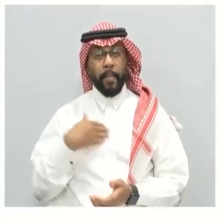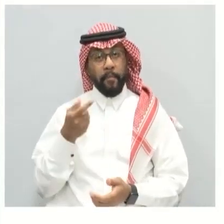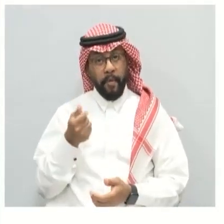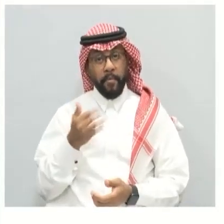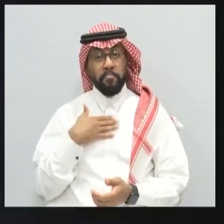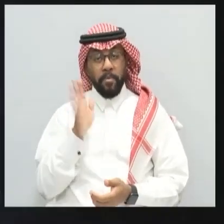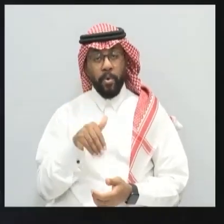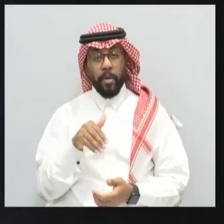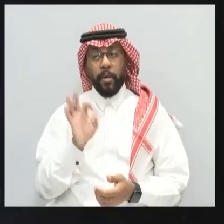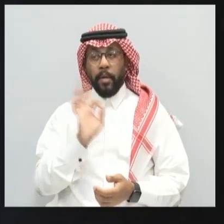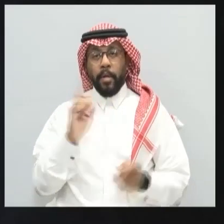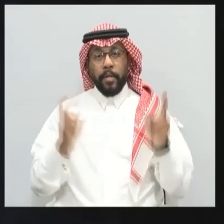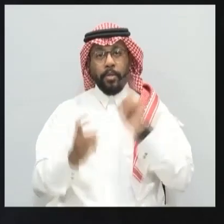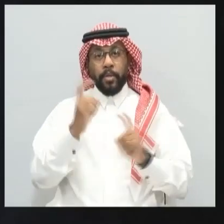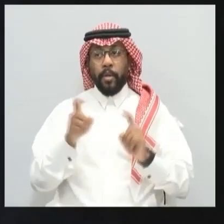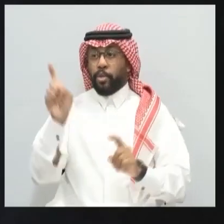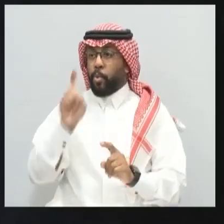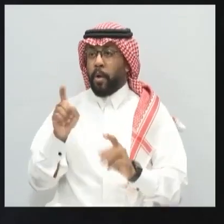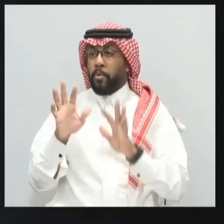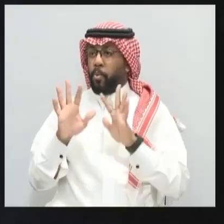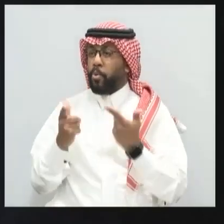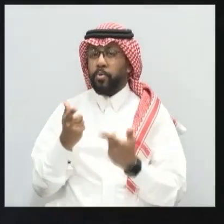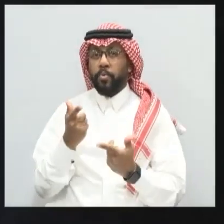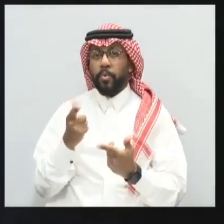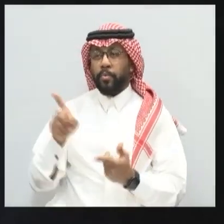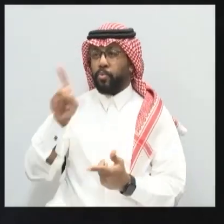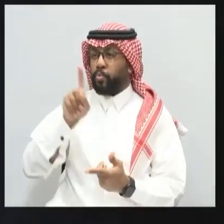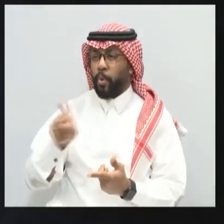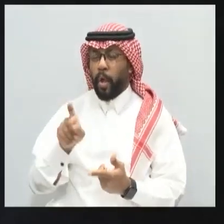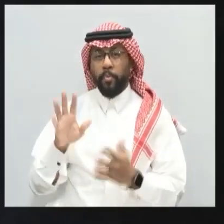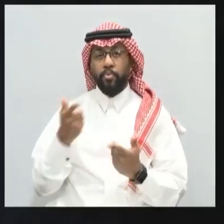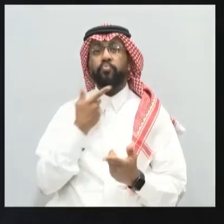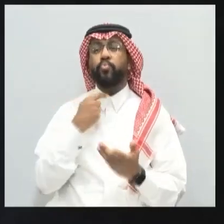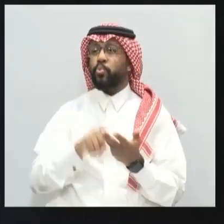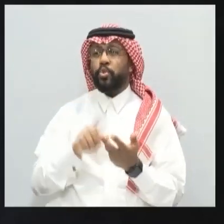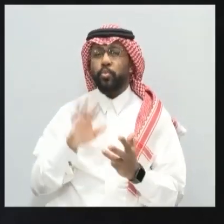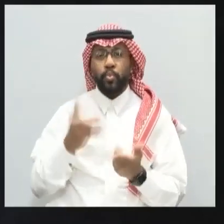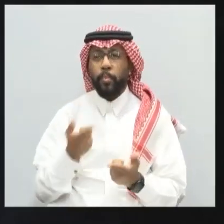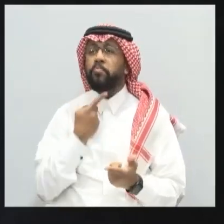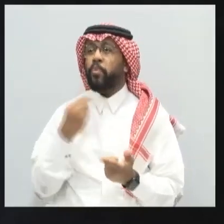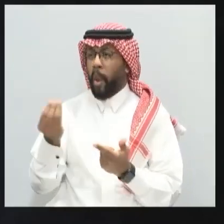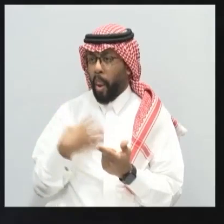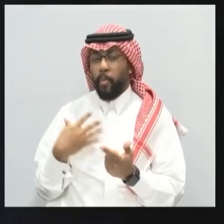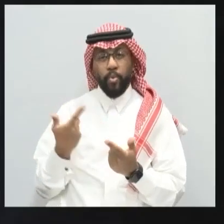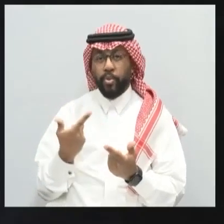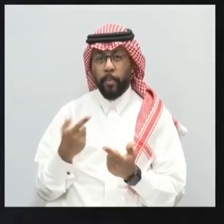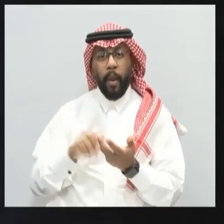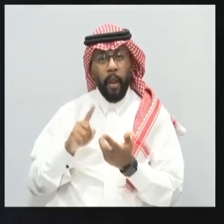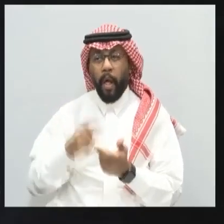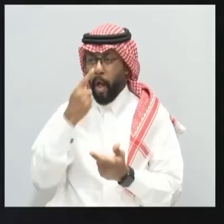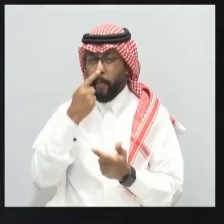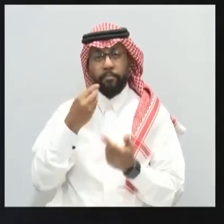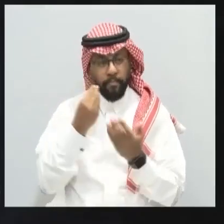اثناء المقابله الشخصيه ان تسال عن بعض المتطلبات الوظيفيه او المزايا الماليه او وبعض الامور